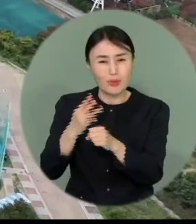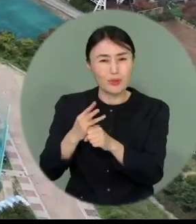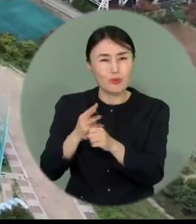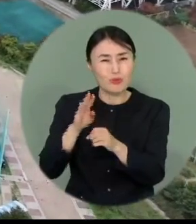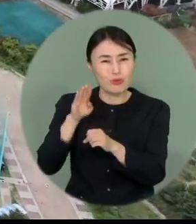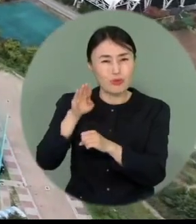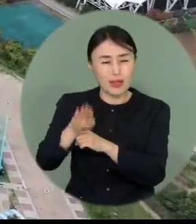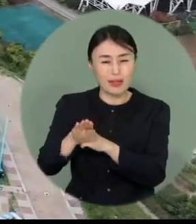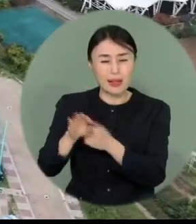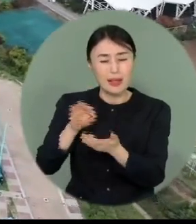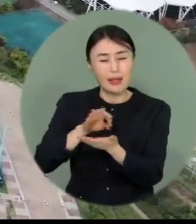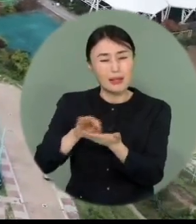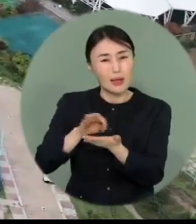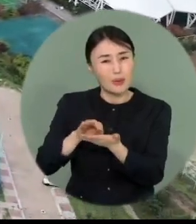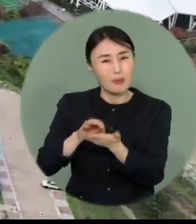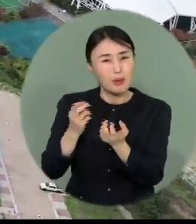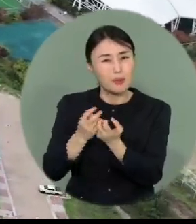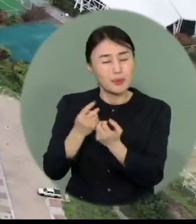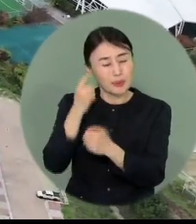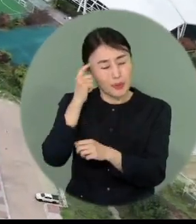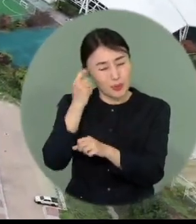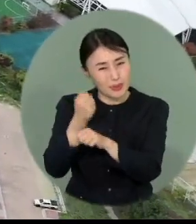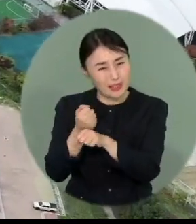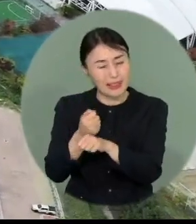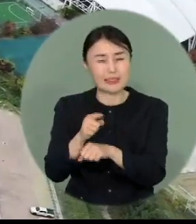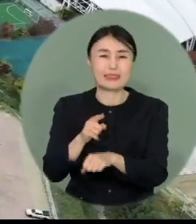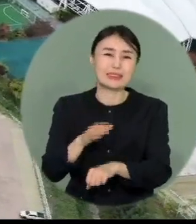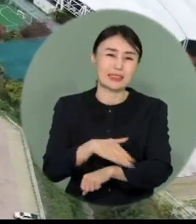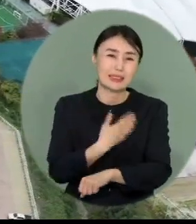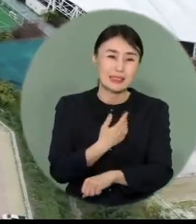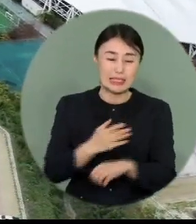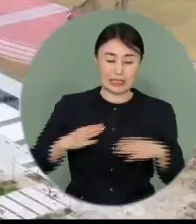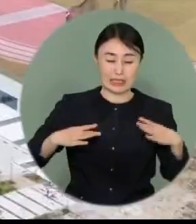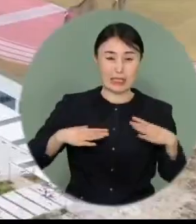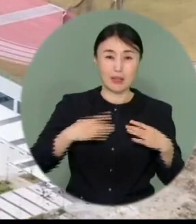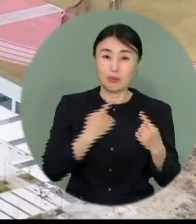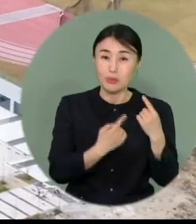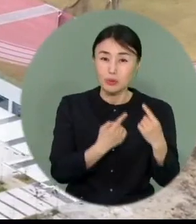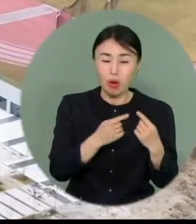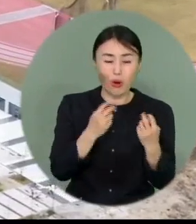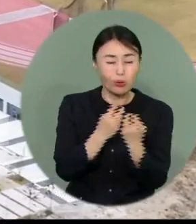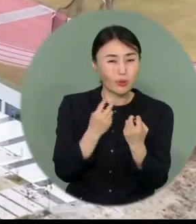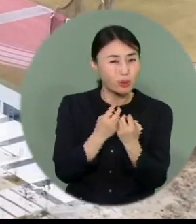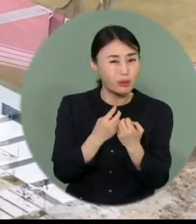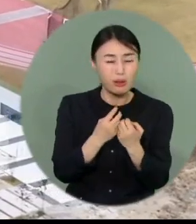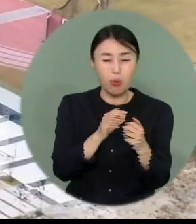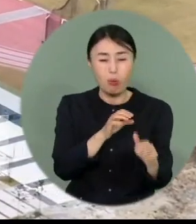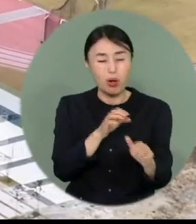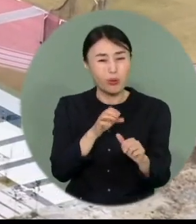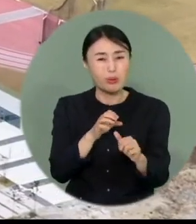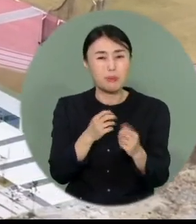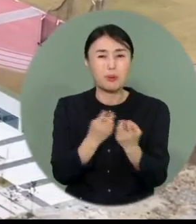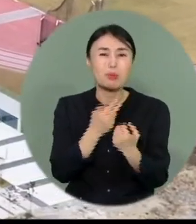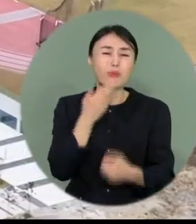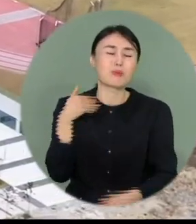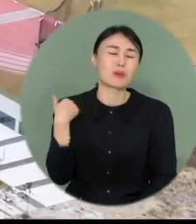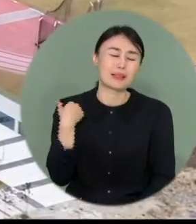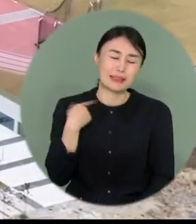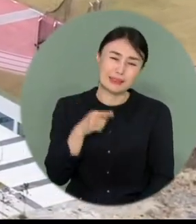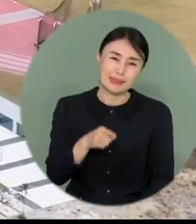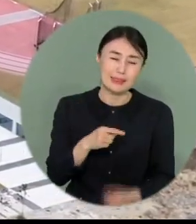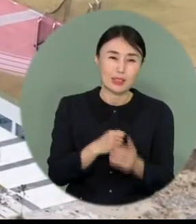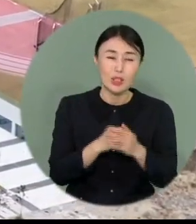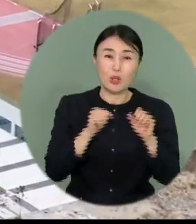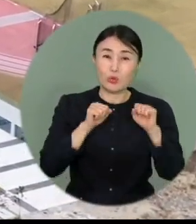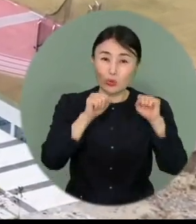나선 목포시 대규모 체육 시설에 대한 자랑이 무색하게 어떻게 활용할지도 모르고 있는 상황이 스포츠 도시를